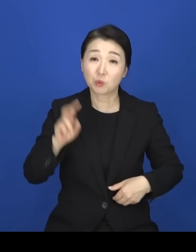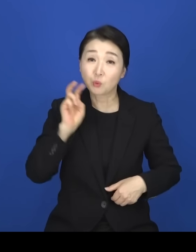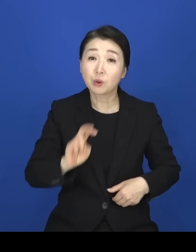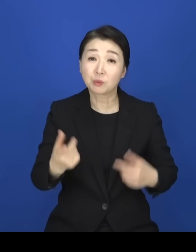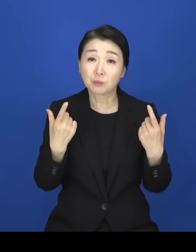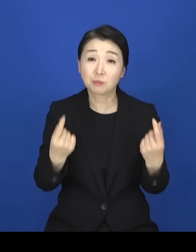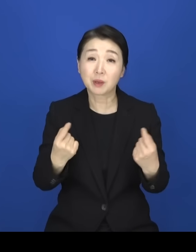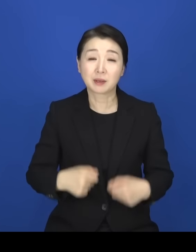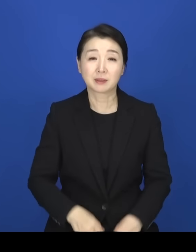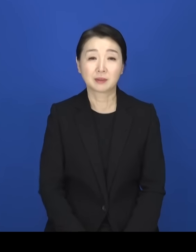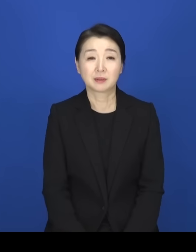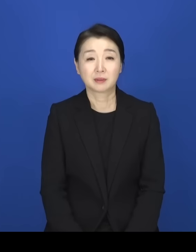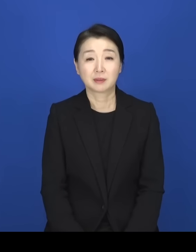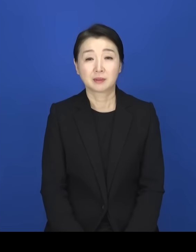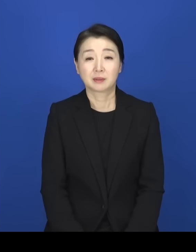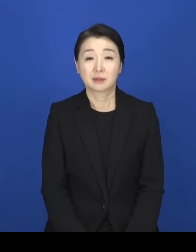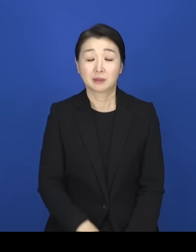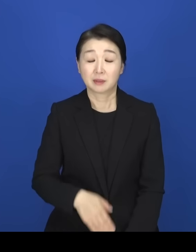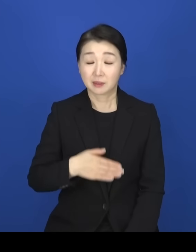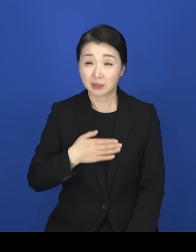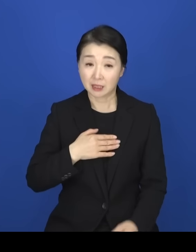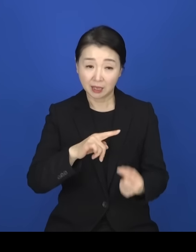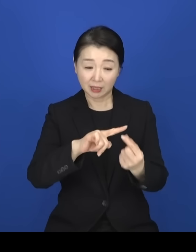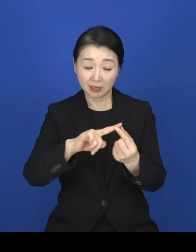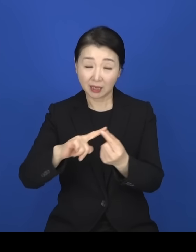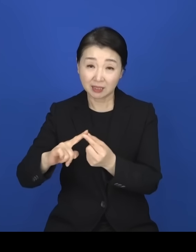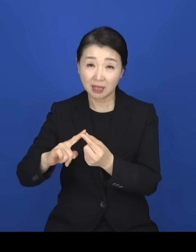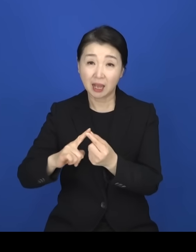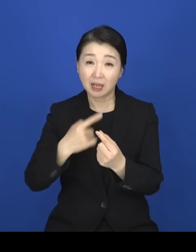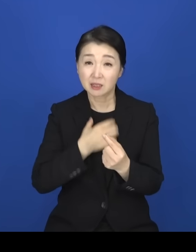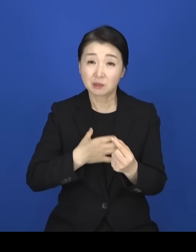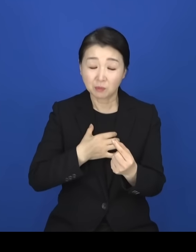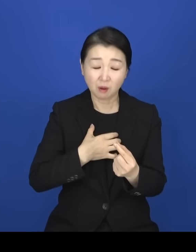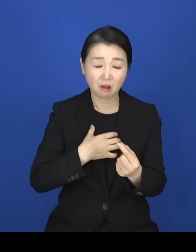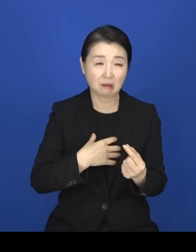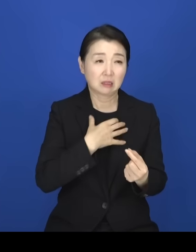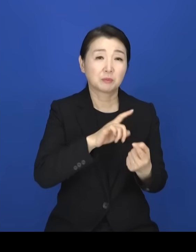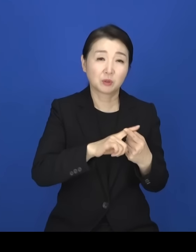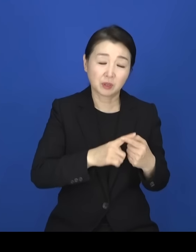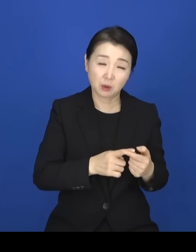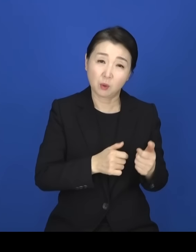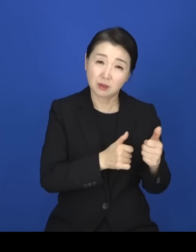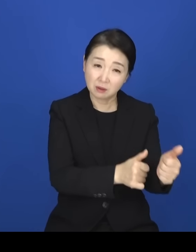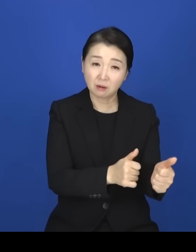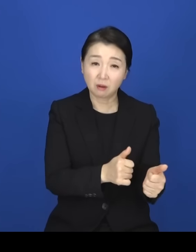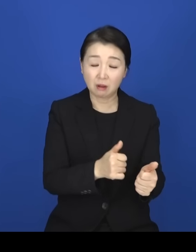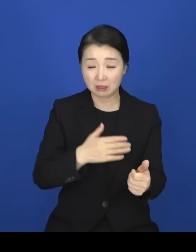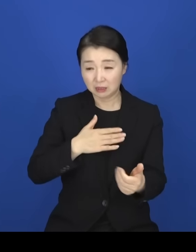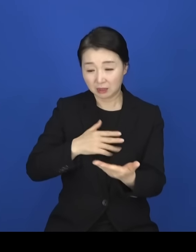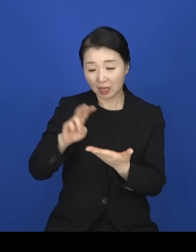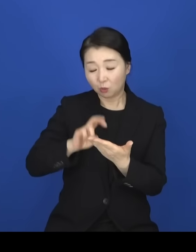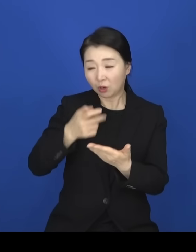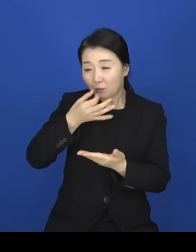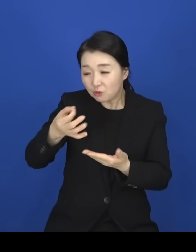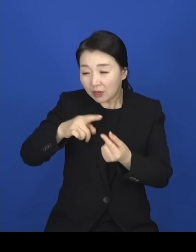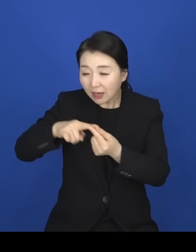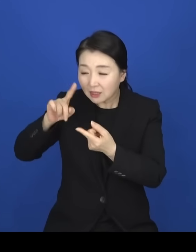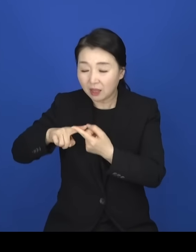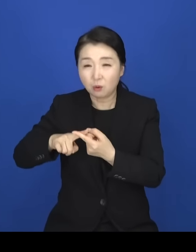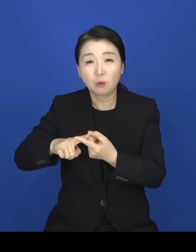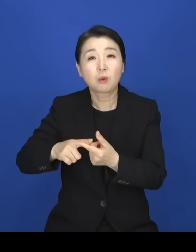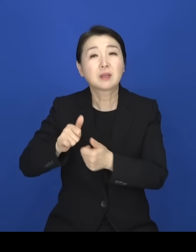그렇지만 그렇죠. 내가 조금 그런 가사를 담고 있는 노래를 하면은 마음이 그쪽으로 흘러가는 게 맞잖아요. 자기 노래대로 간다는 얘기까지도 그럼요. 있어요. 심지어. 네. 예. 그래서